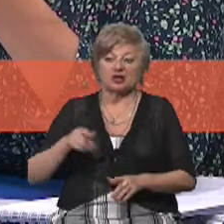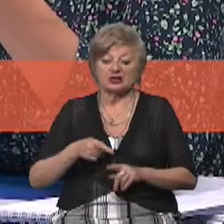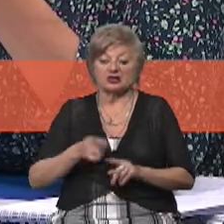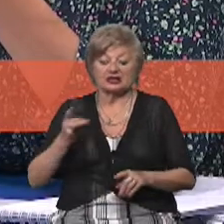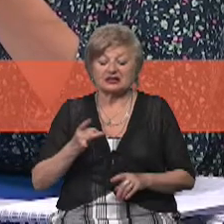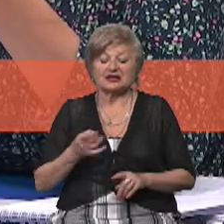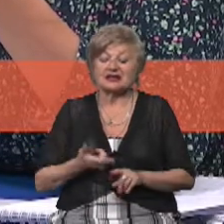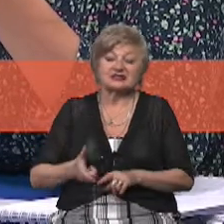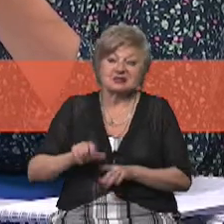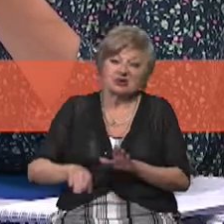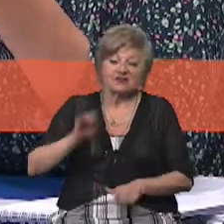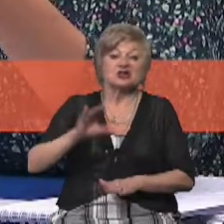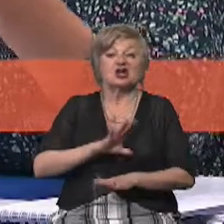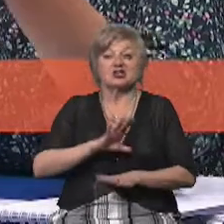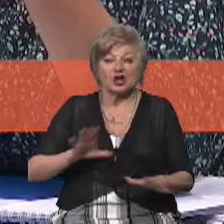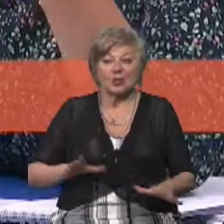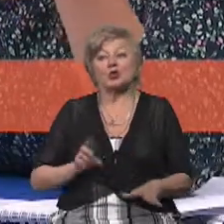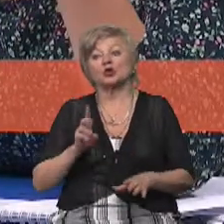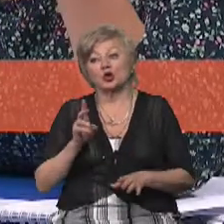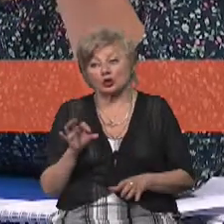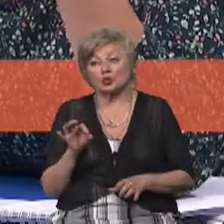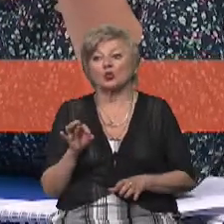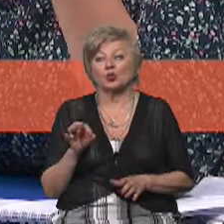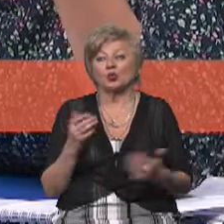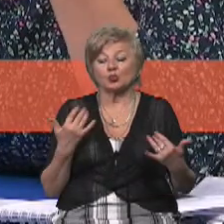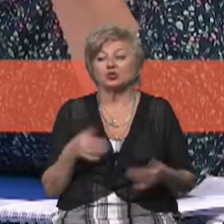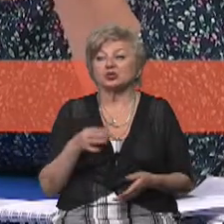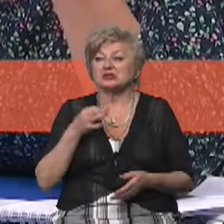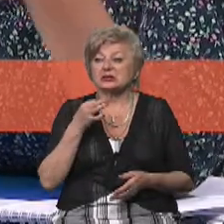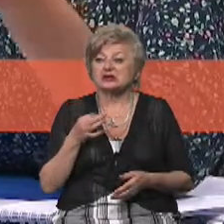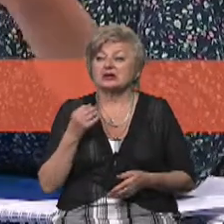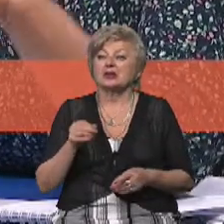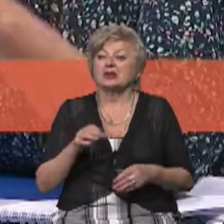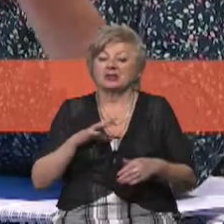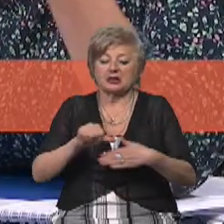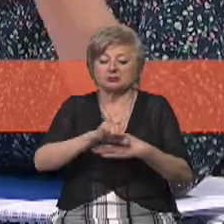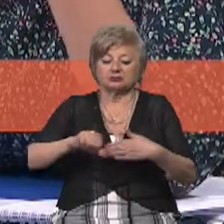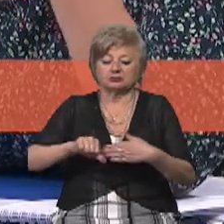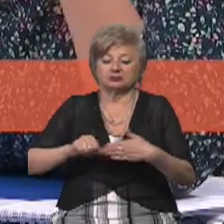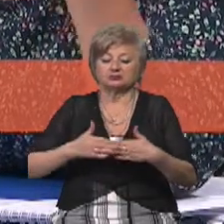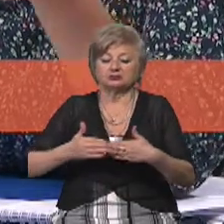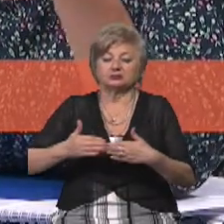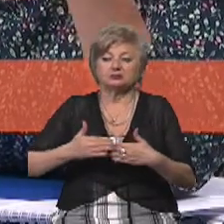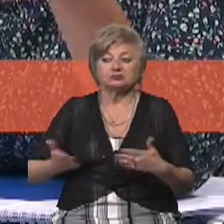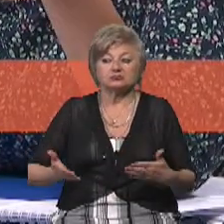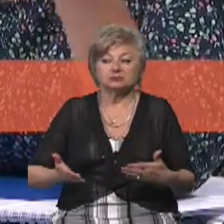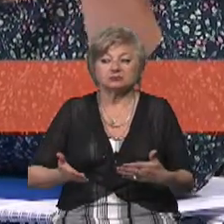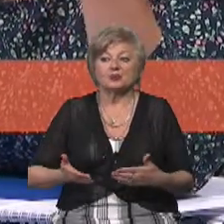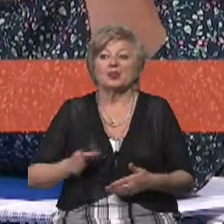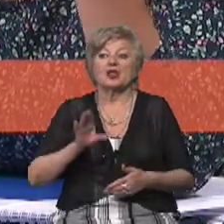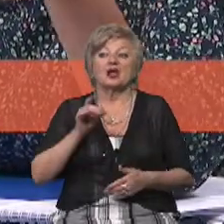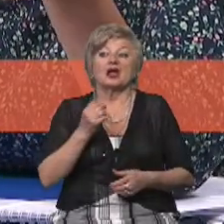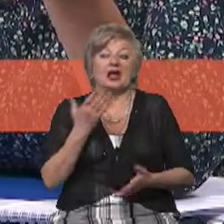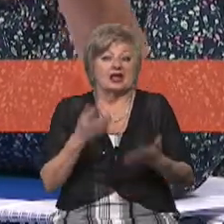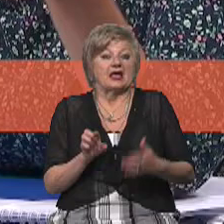теж не було. Но, как уже я сказав, але була межа. Да, да, давайте да. Знову про якби. Якби працювала,